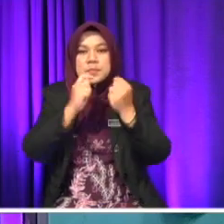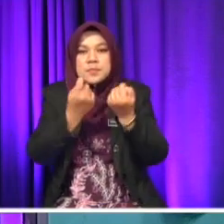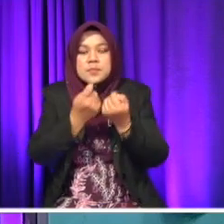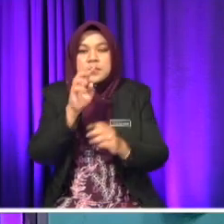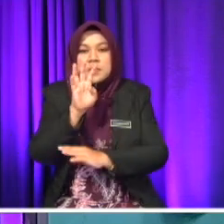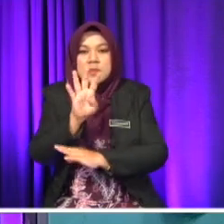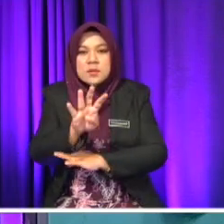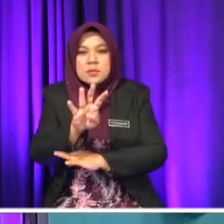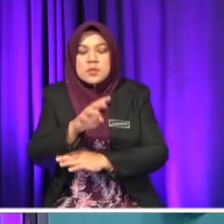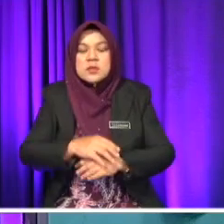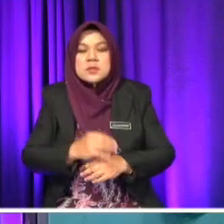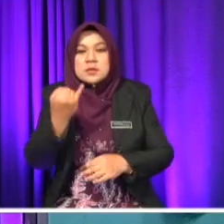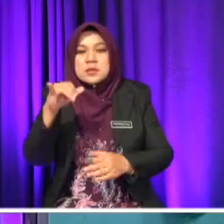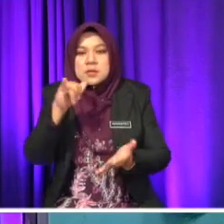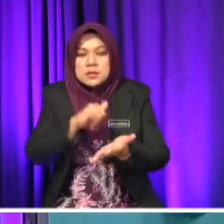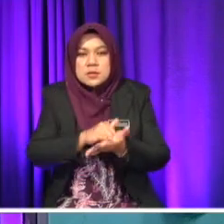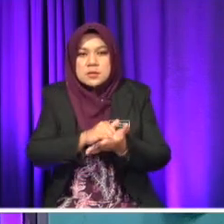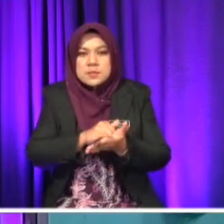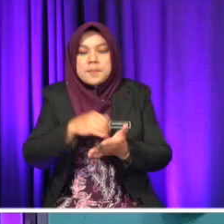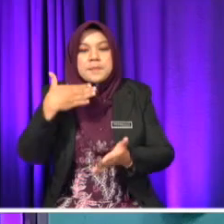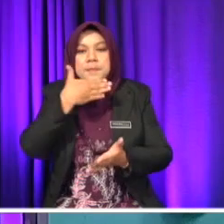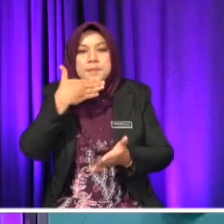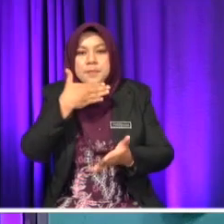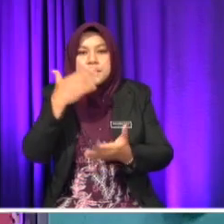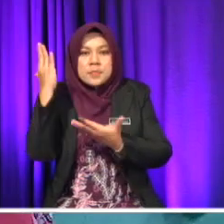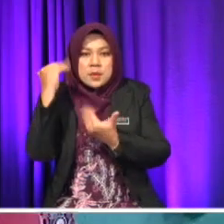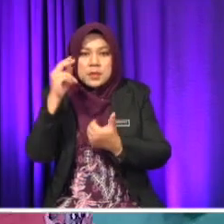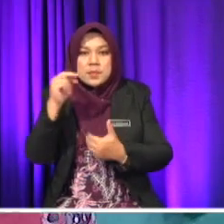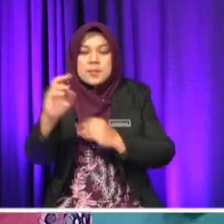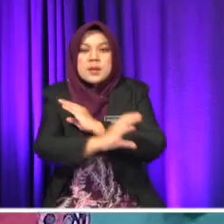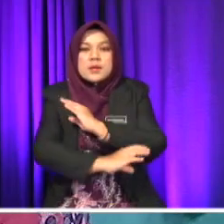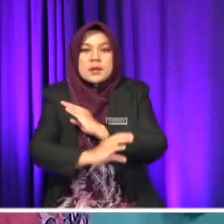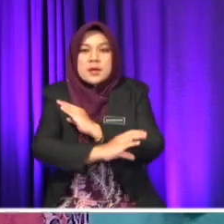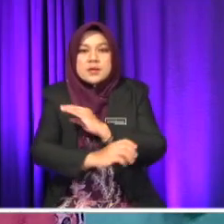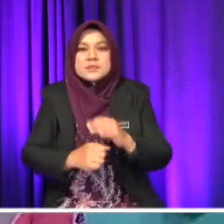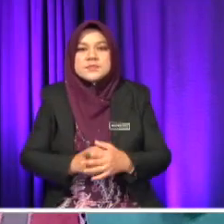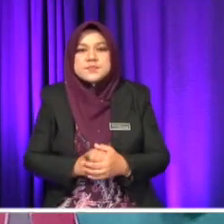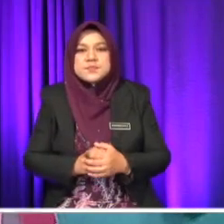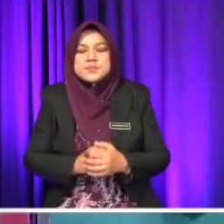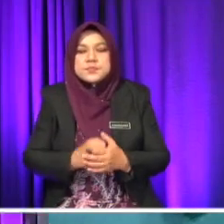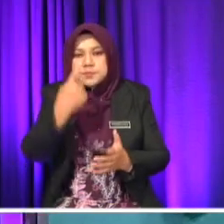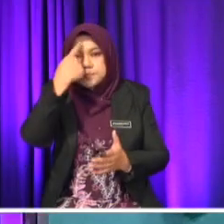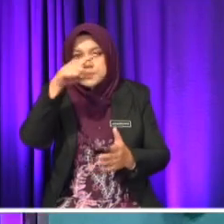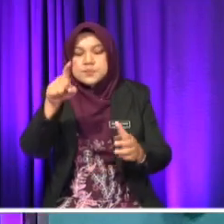4 yaitu beliau harapan negara Baiklah untuk